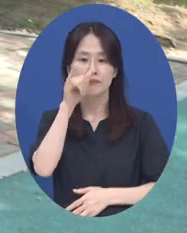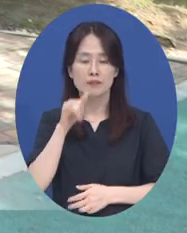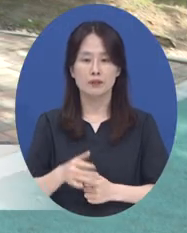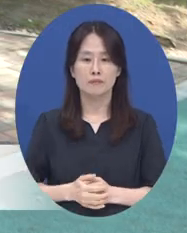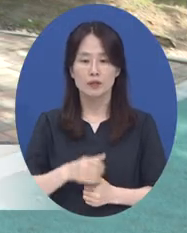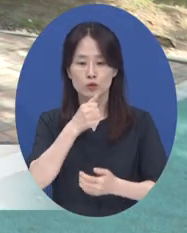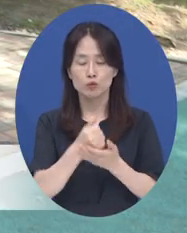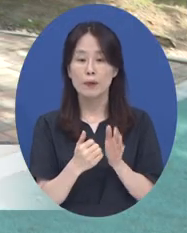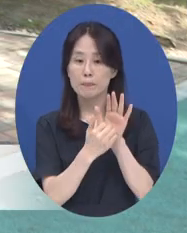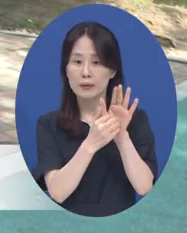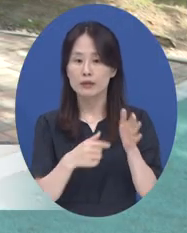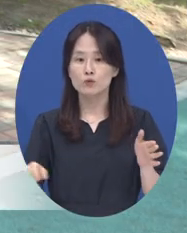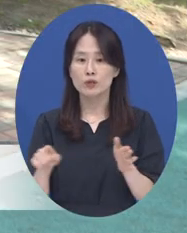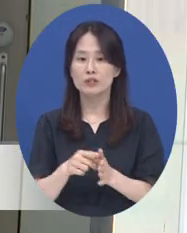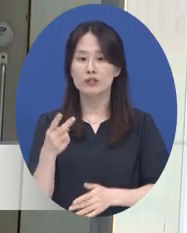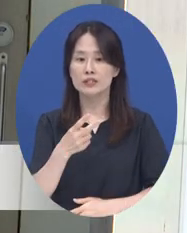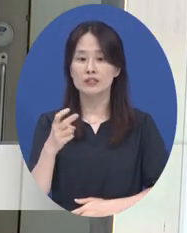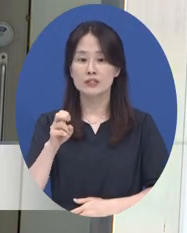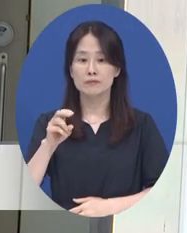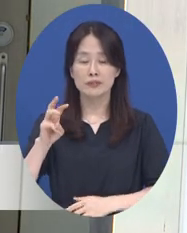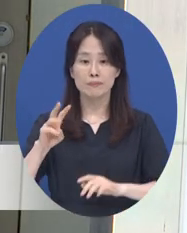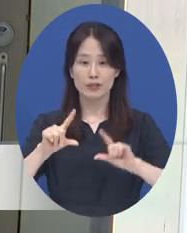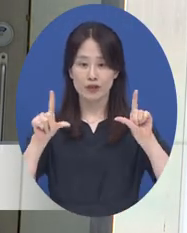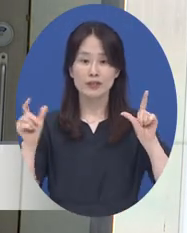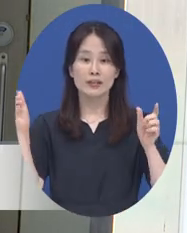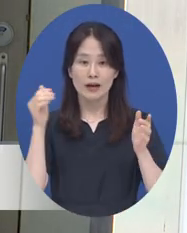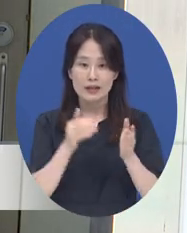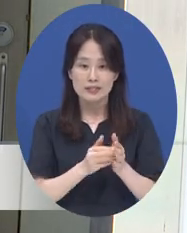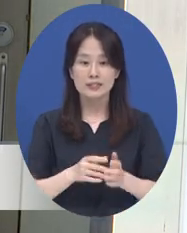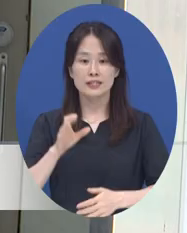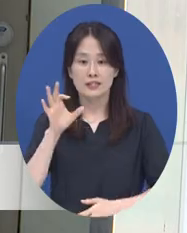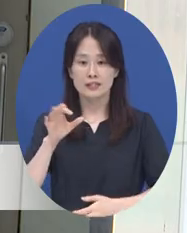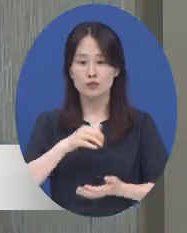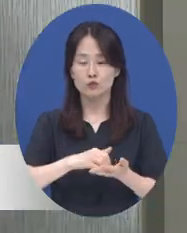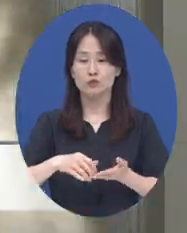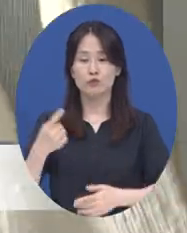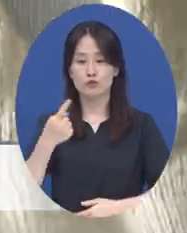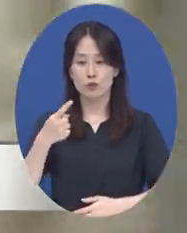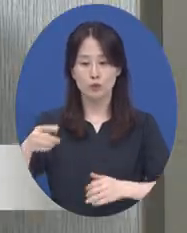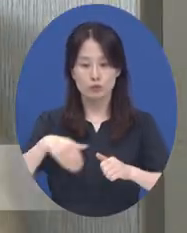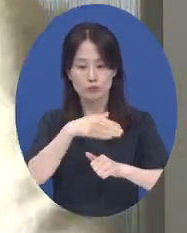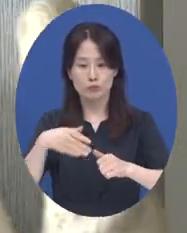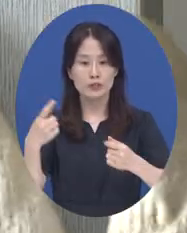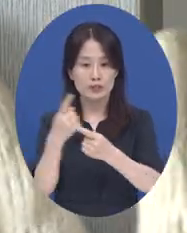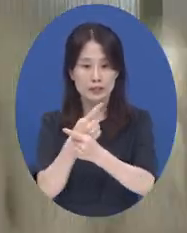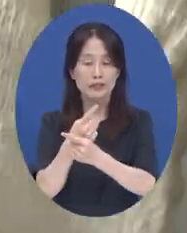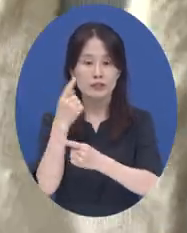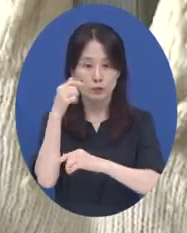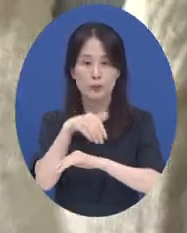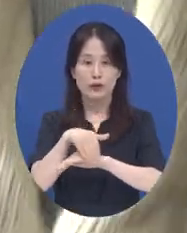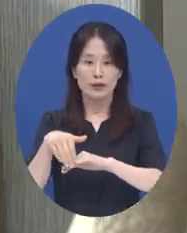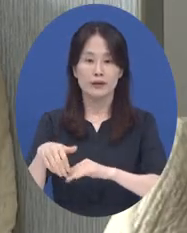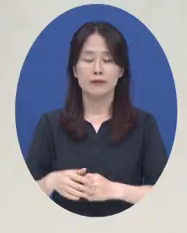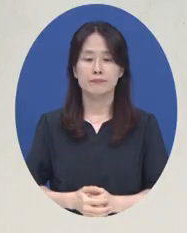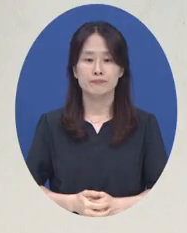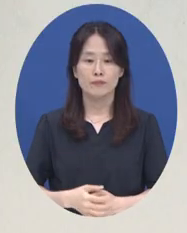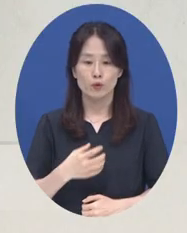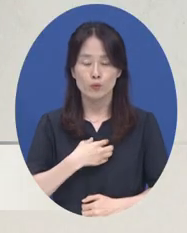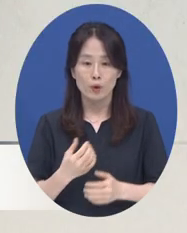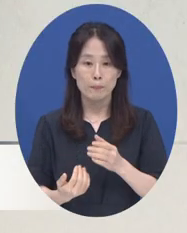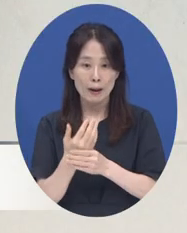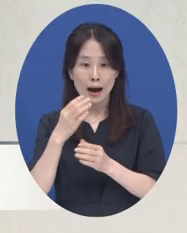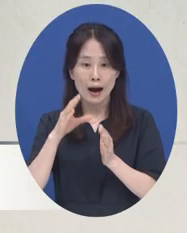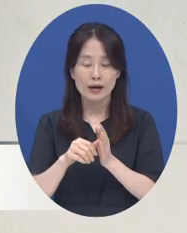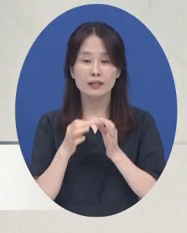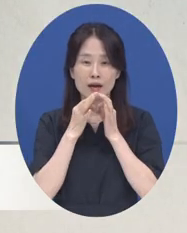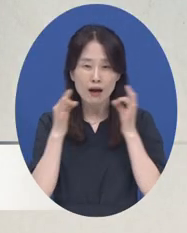범죄 예방을 위해 오는 2023년까지 경기 지역 민간 화장실 1,000곳의 환경을 개선한다는 구상. 위험 상황 발생 시